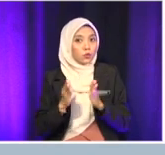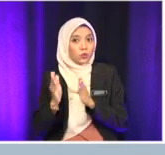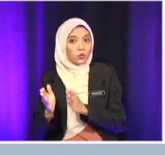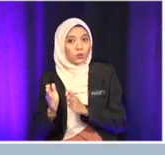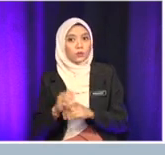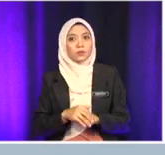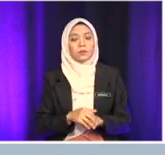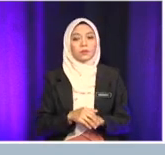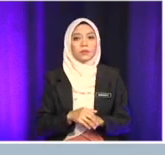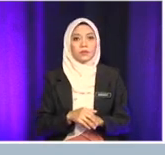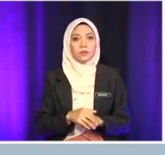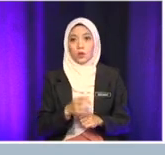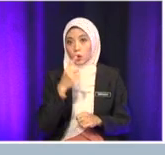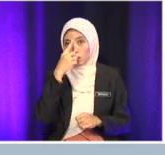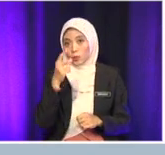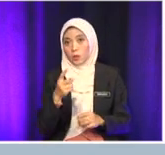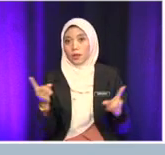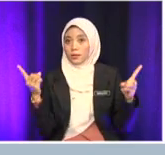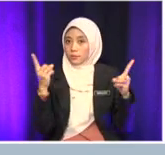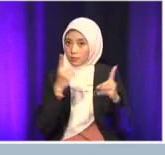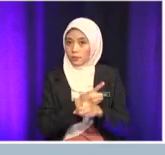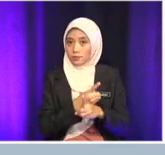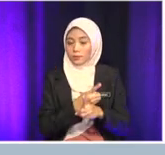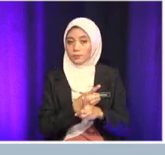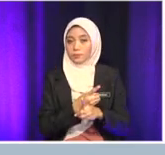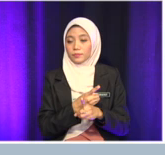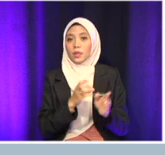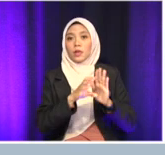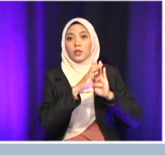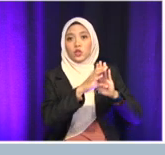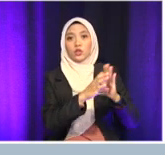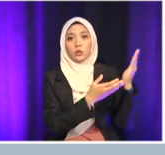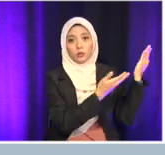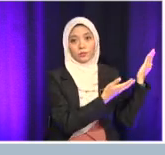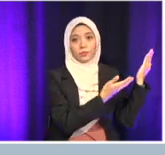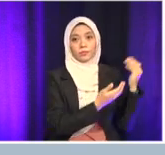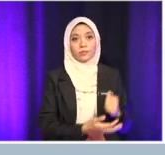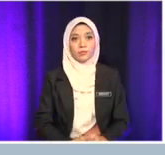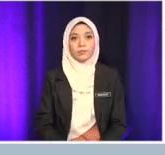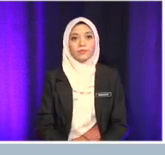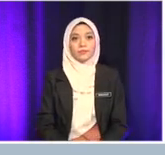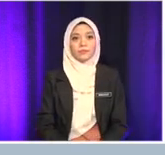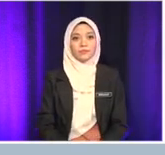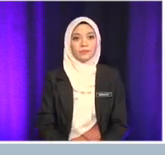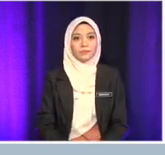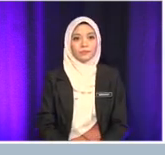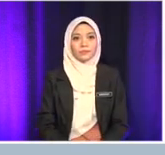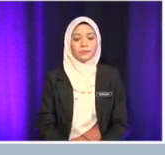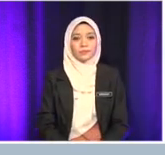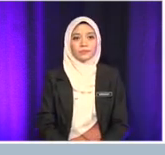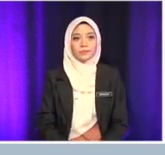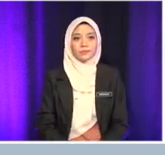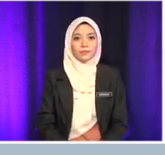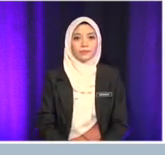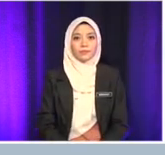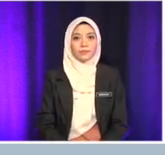petani bagi X ini ada nunggu 1 suhu di sini satu dan satu pekali bagi Why 2 dan 1